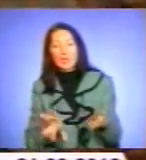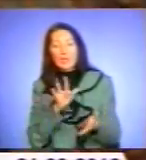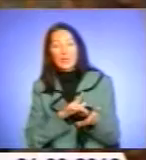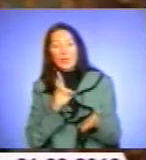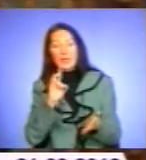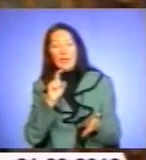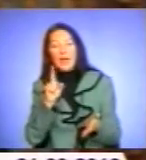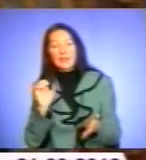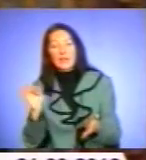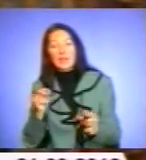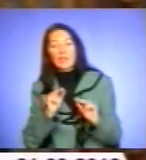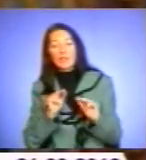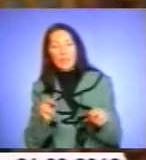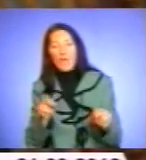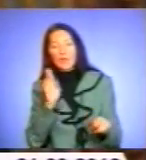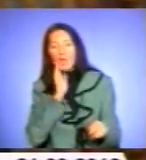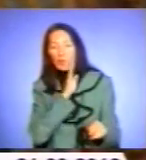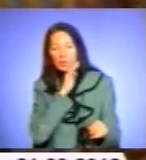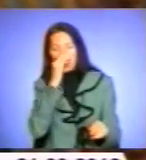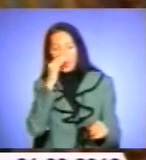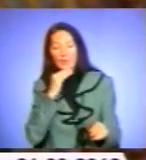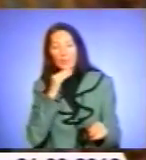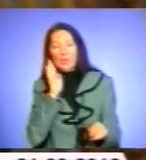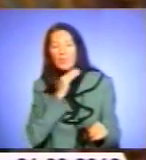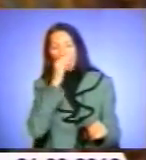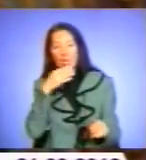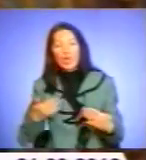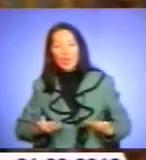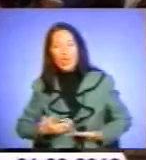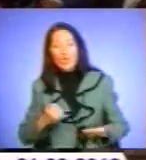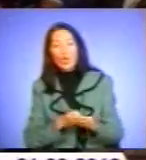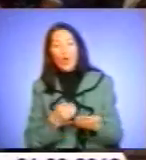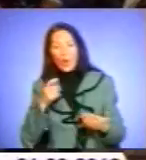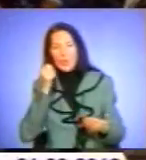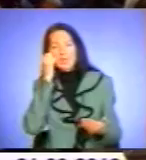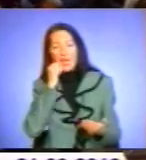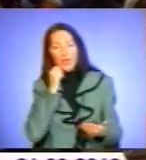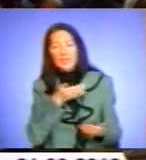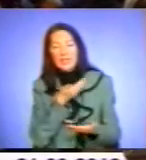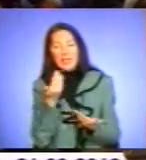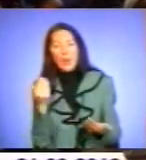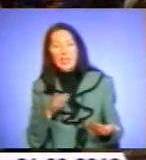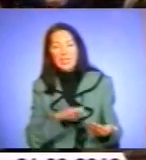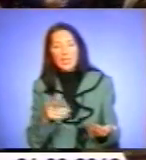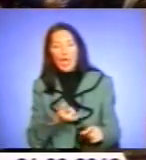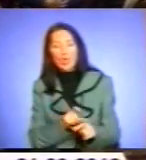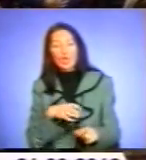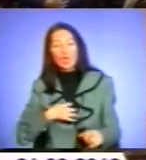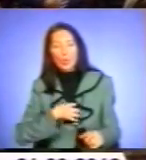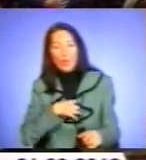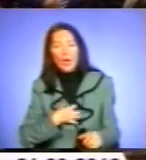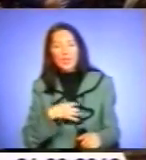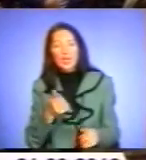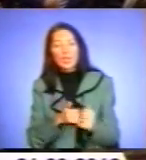та Анни. Батьки Діви Марії дожили до глибокої старості, але не мали дітей. Вони дуже сумували через те і